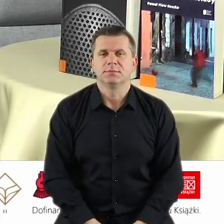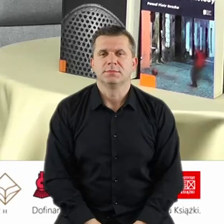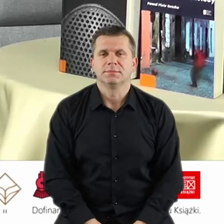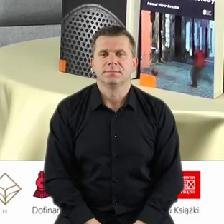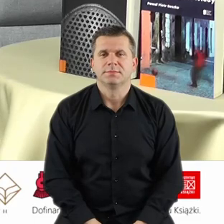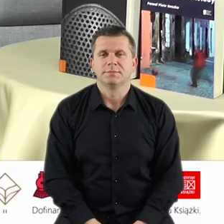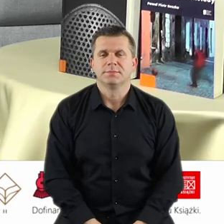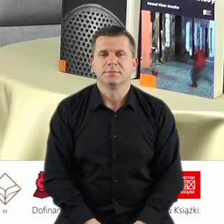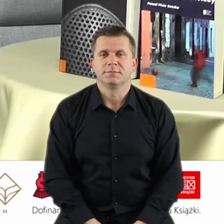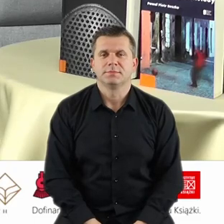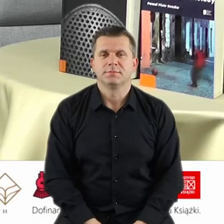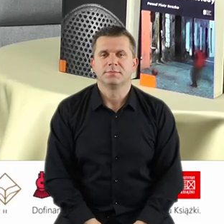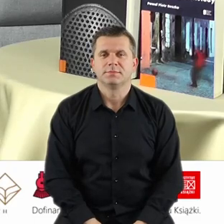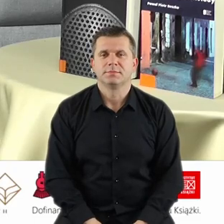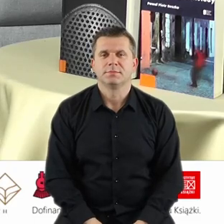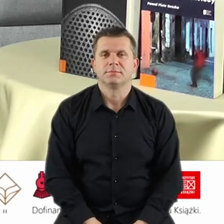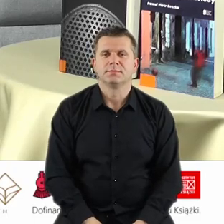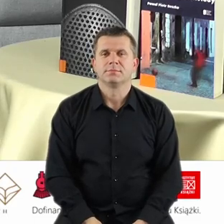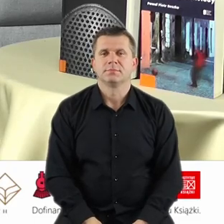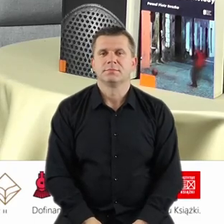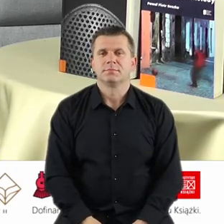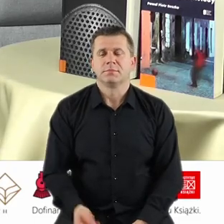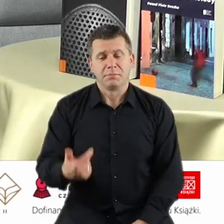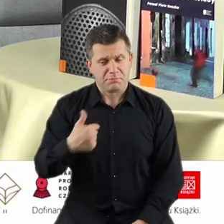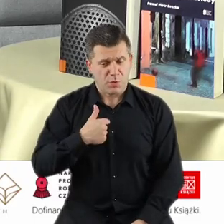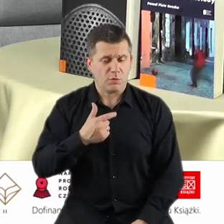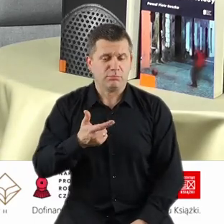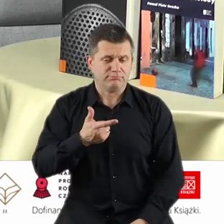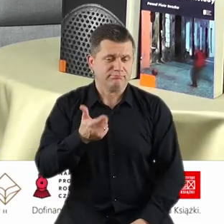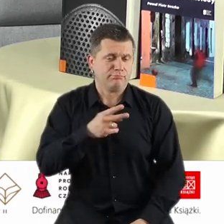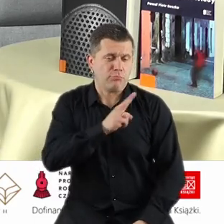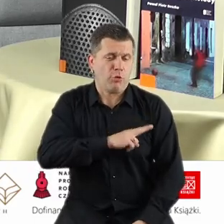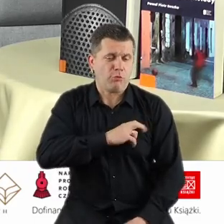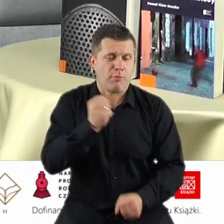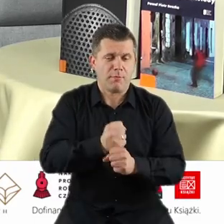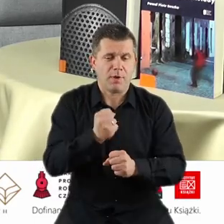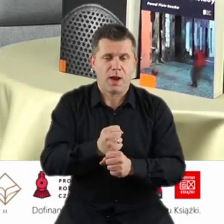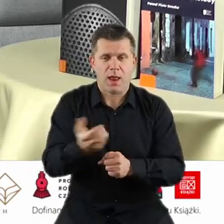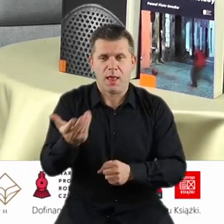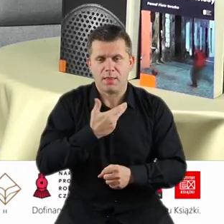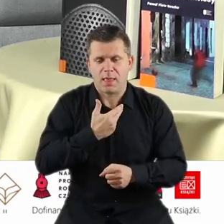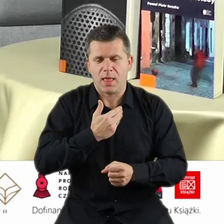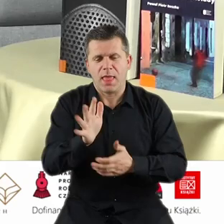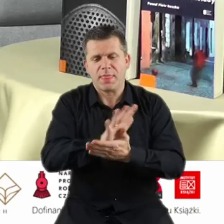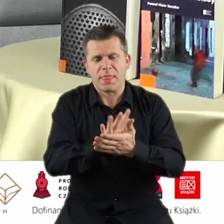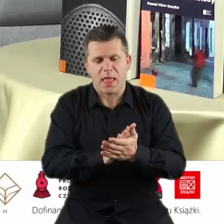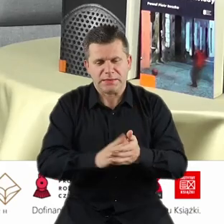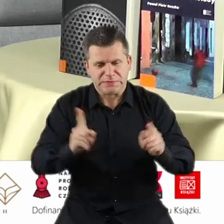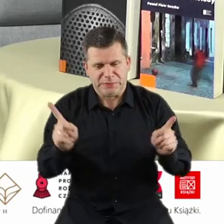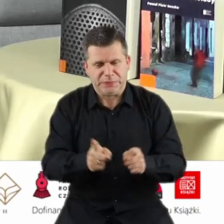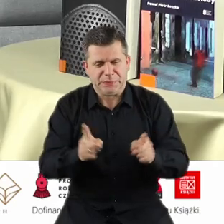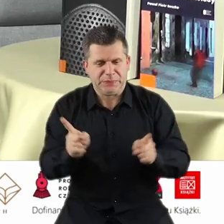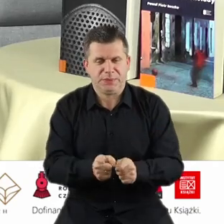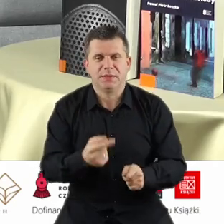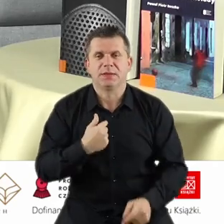to było tak, że miałem sporo entuzjazmu do tej pracy i zawsze mi skracano tekst.